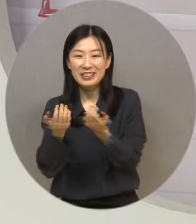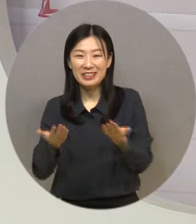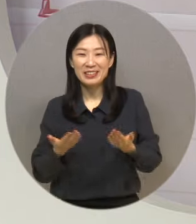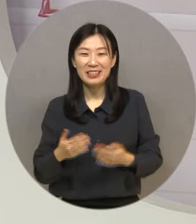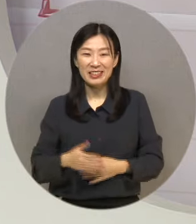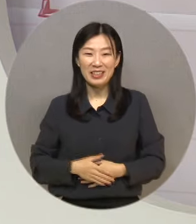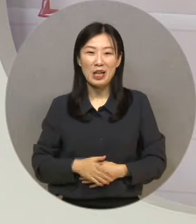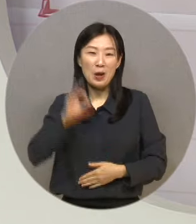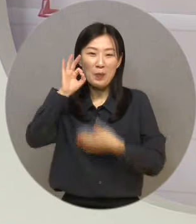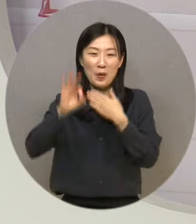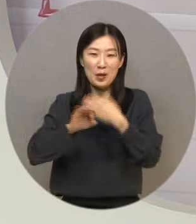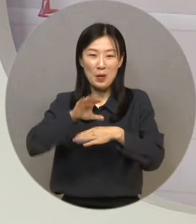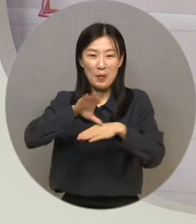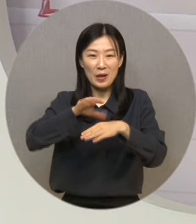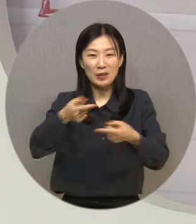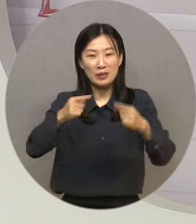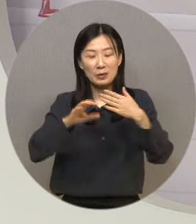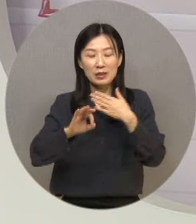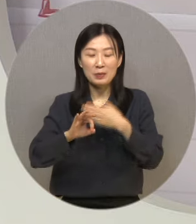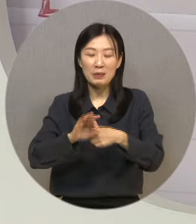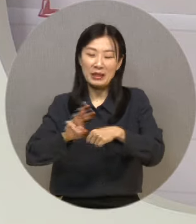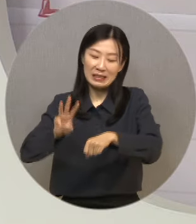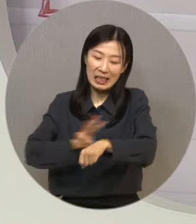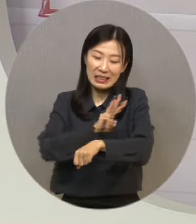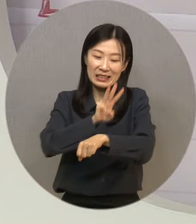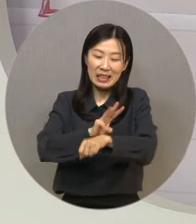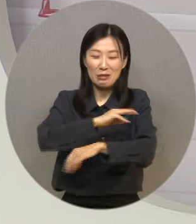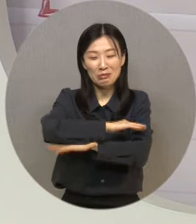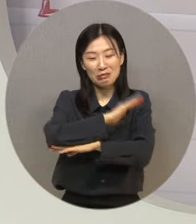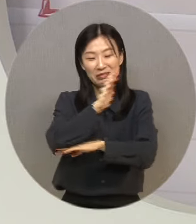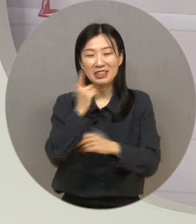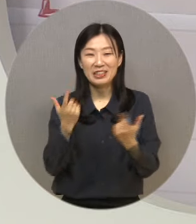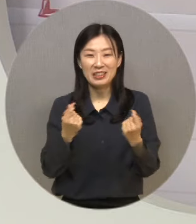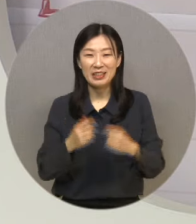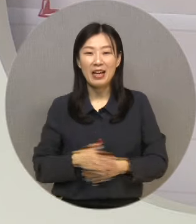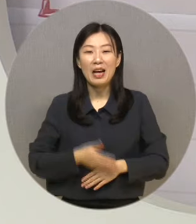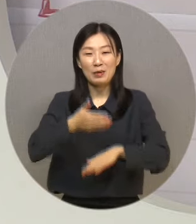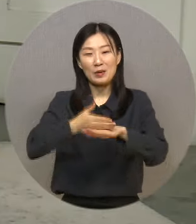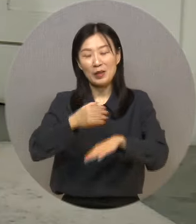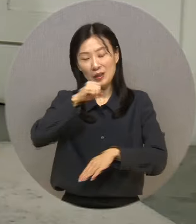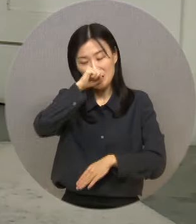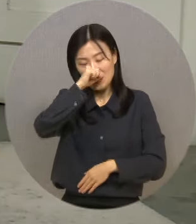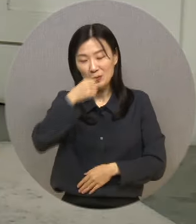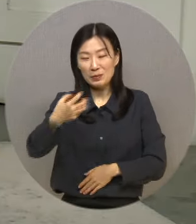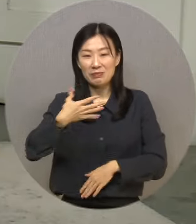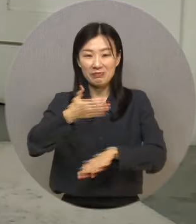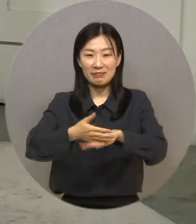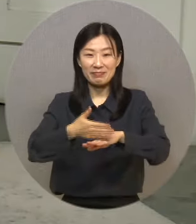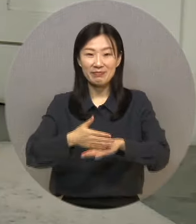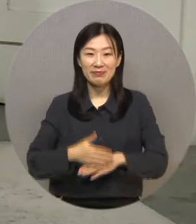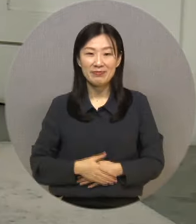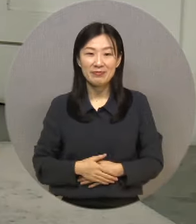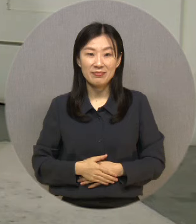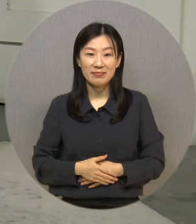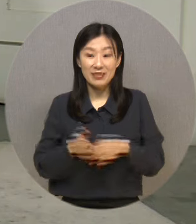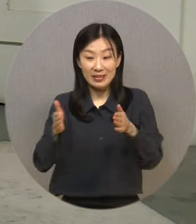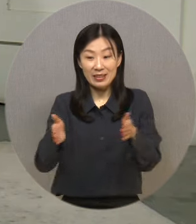3시간 들으셨어야 되는 거. 감사합니다. 좋은 얘기해 주셔서. 네. 네. 그래서